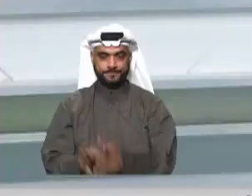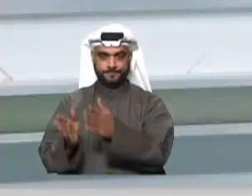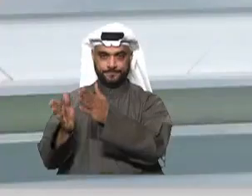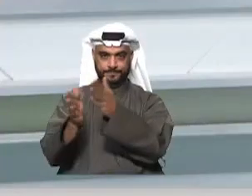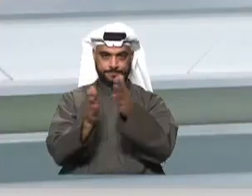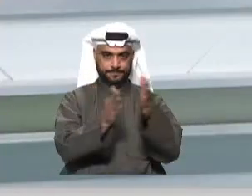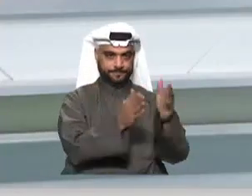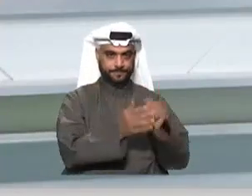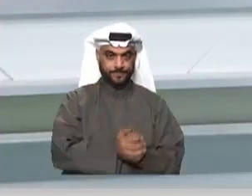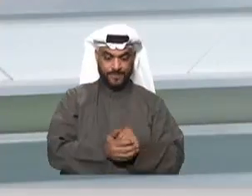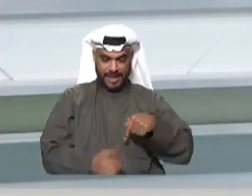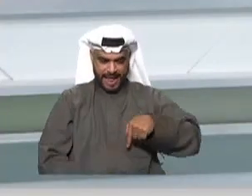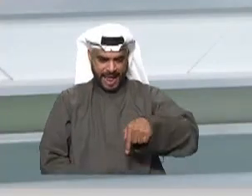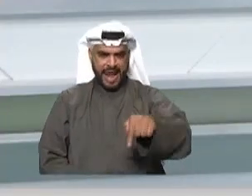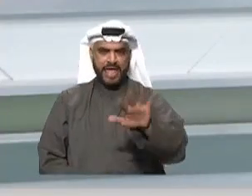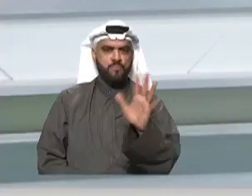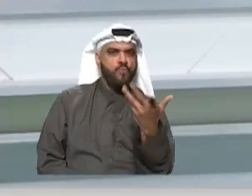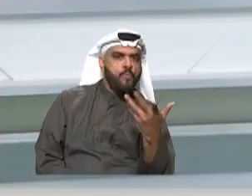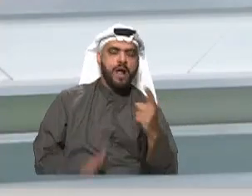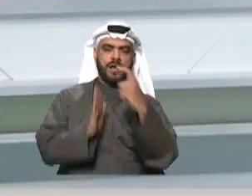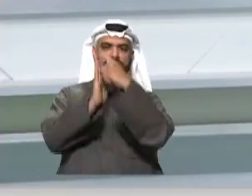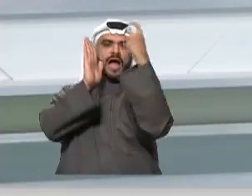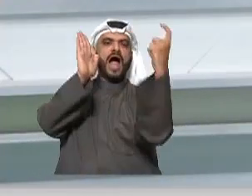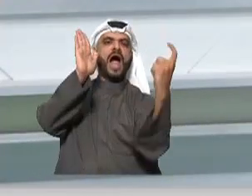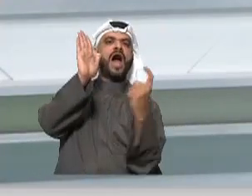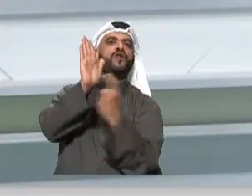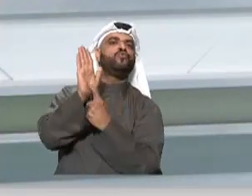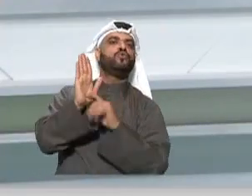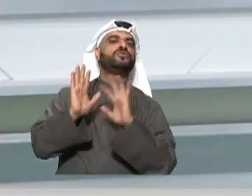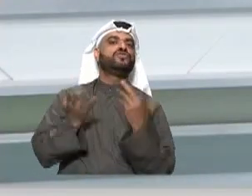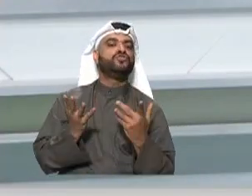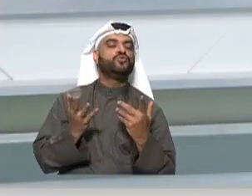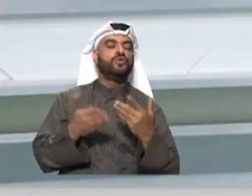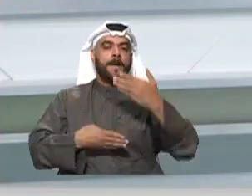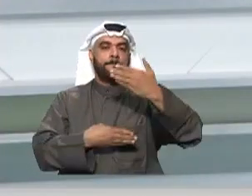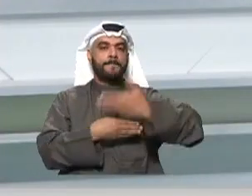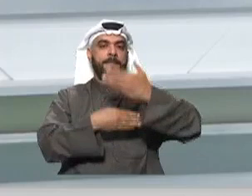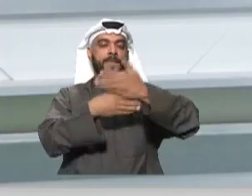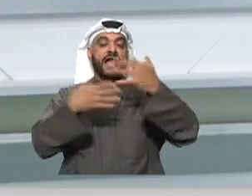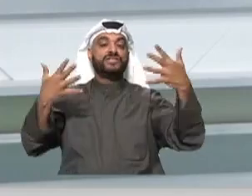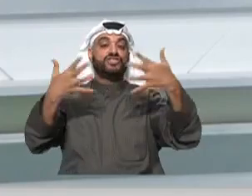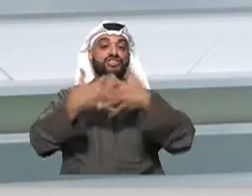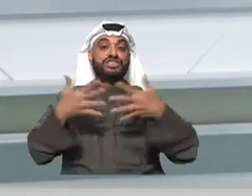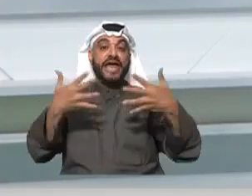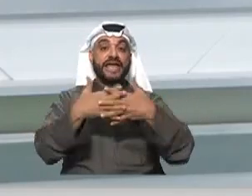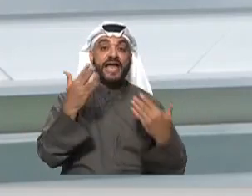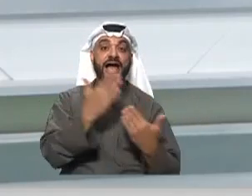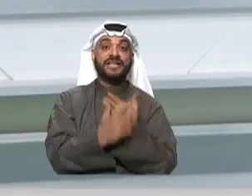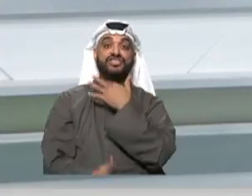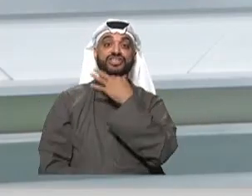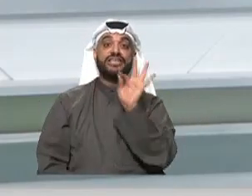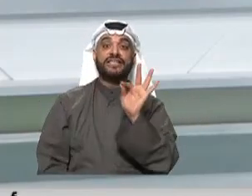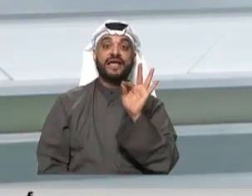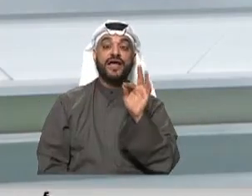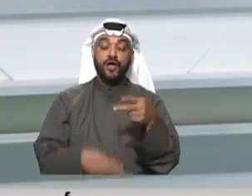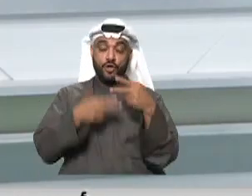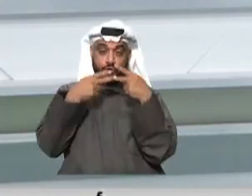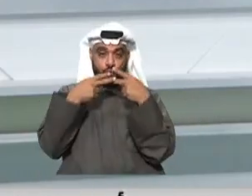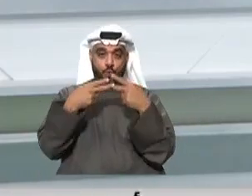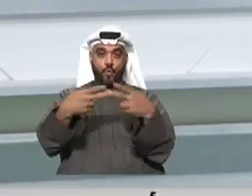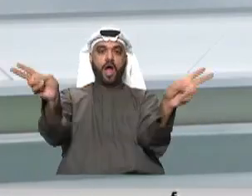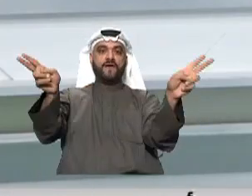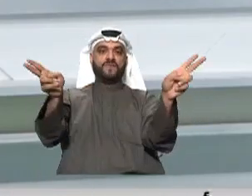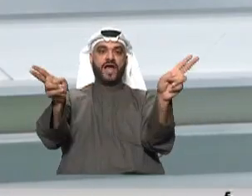القانون تاسيس الشركات انشاء مدن او مناطق سكنيه وتنميتها اقتصاديا الذي وافق عليه